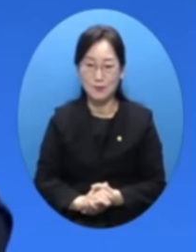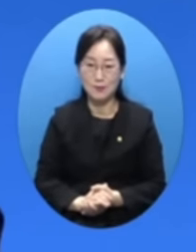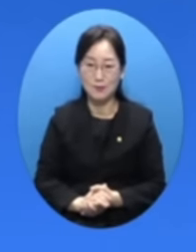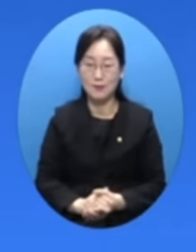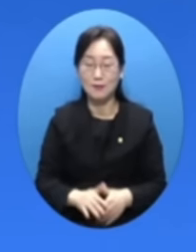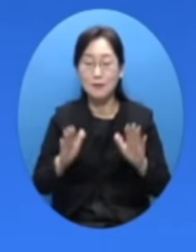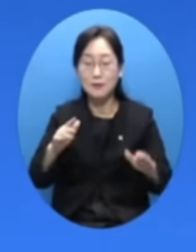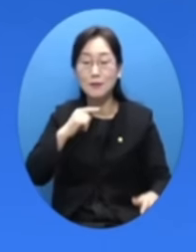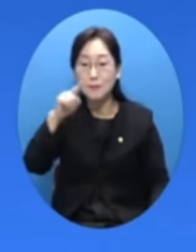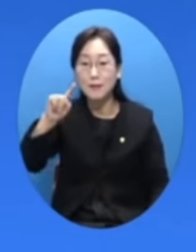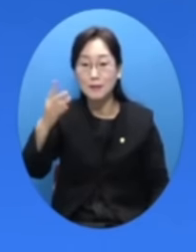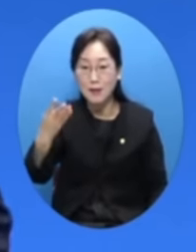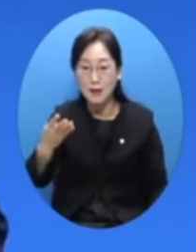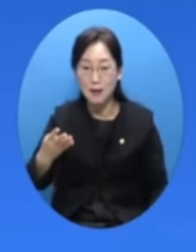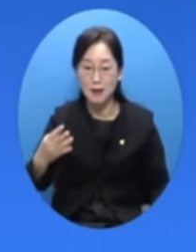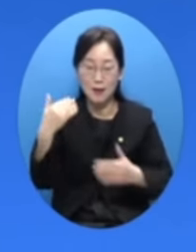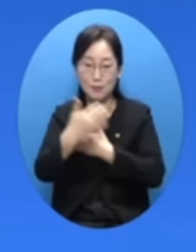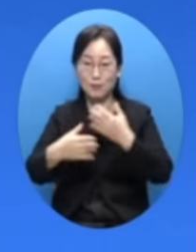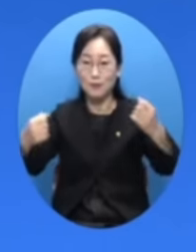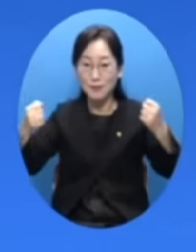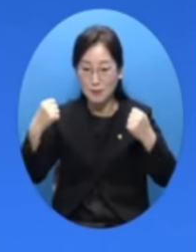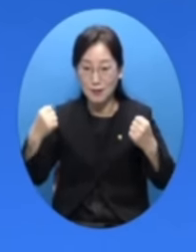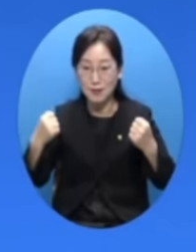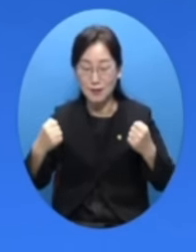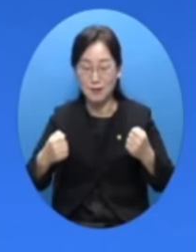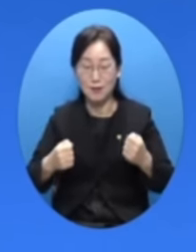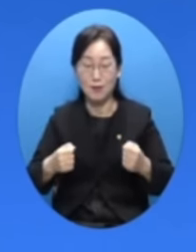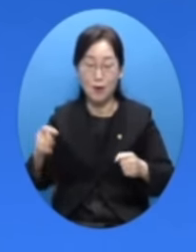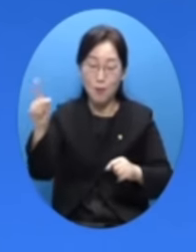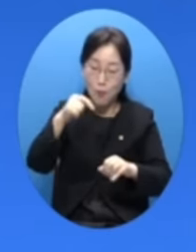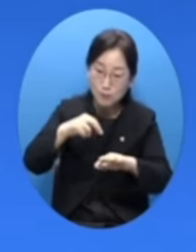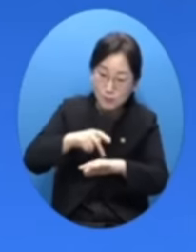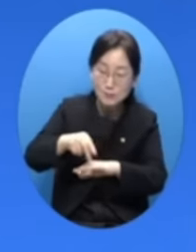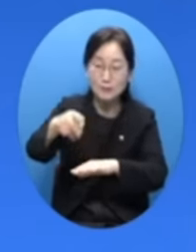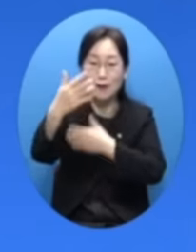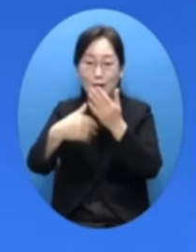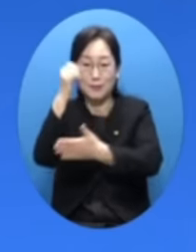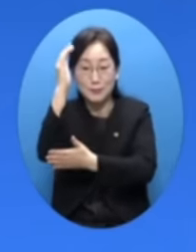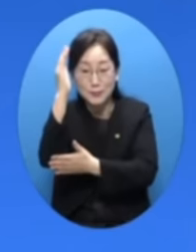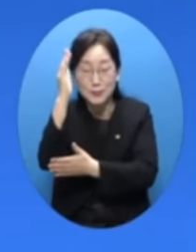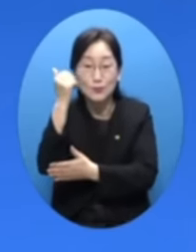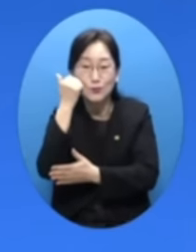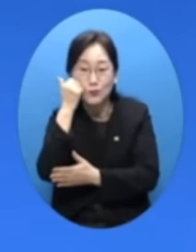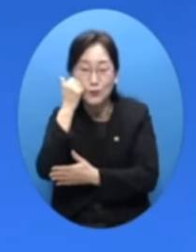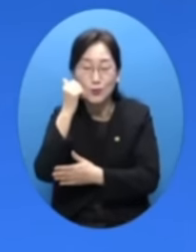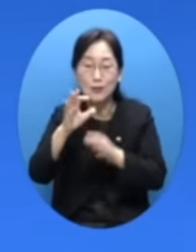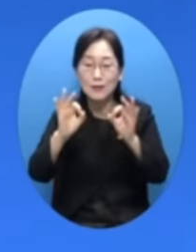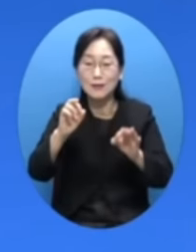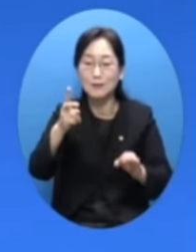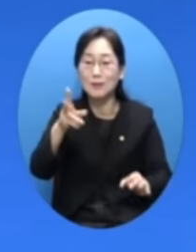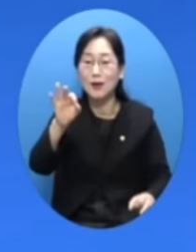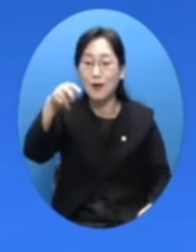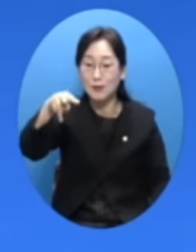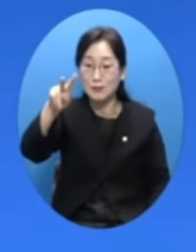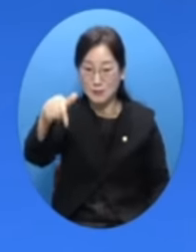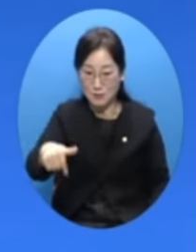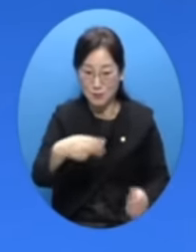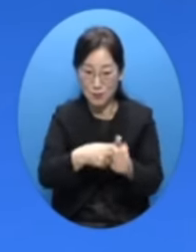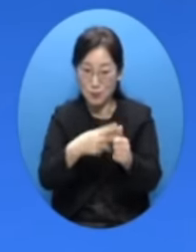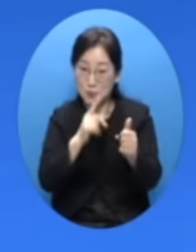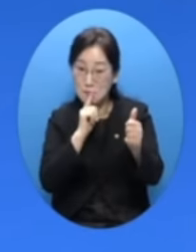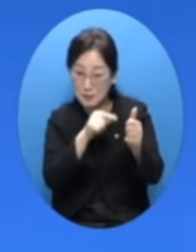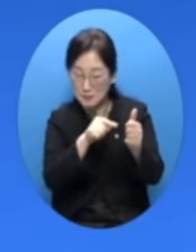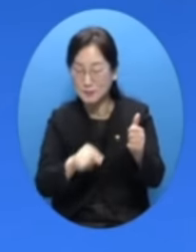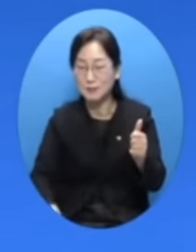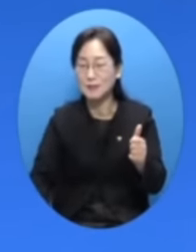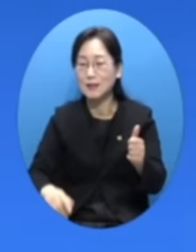지금 104세로 건강한 모습으로 어딜 가든지 하나님 말씀을 전하고 강의를 하시는 김영석 교수님 말씀에 의하면 인생은